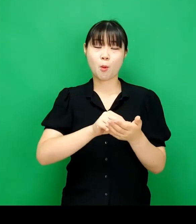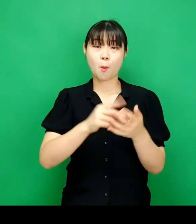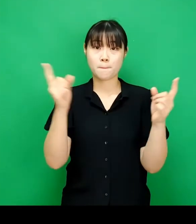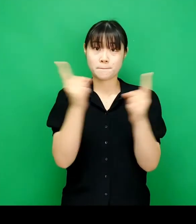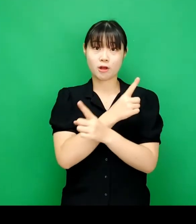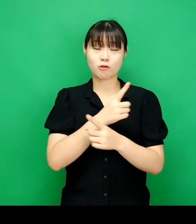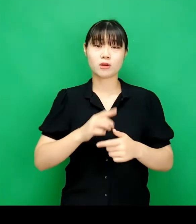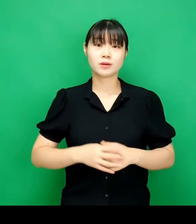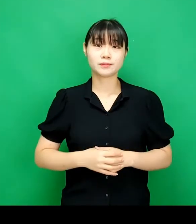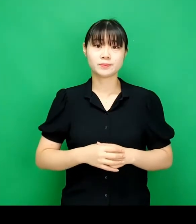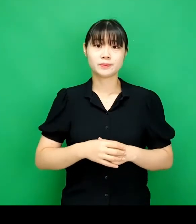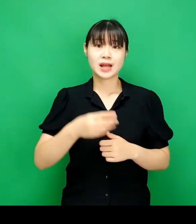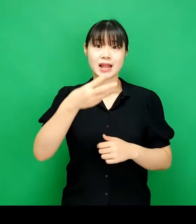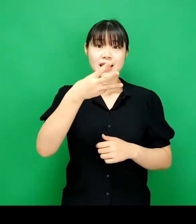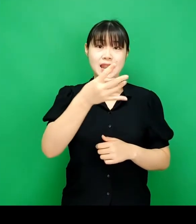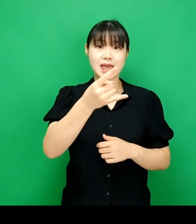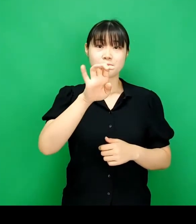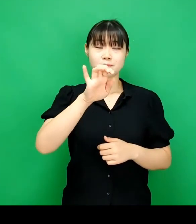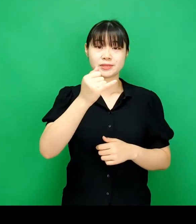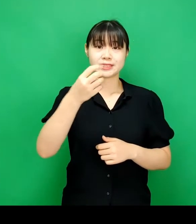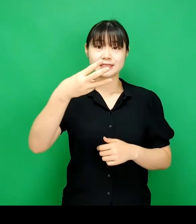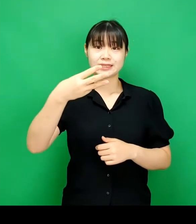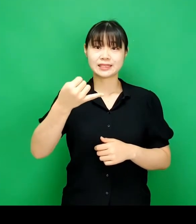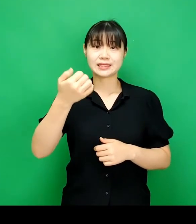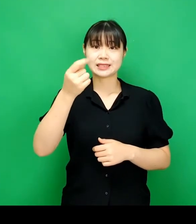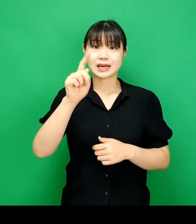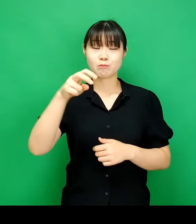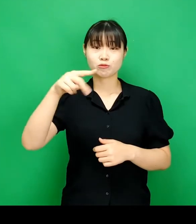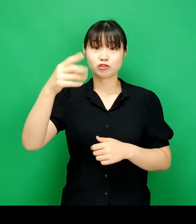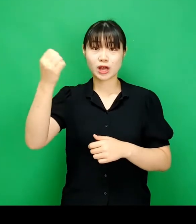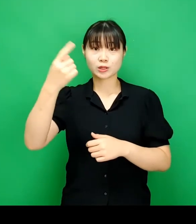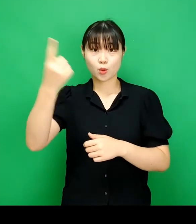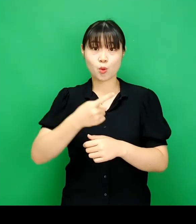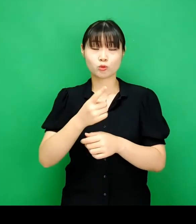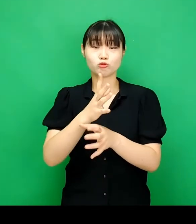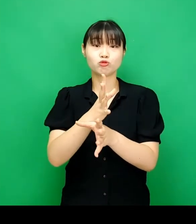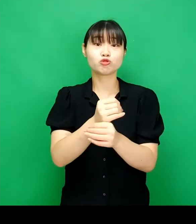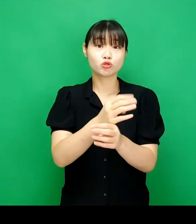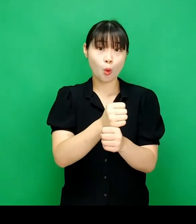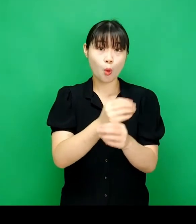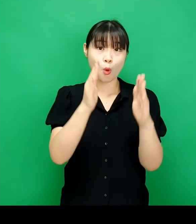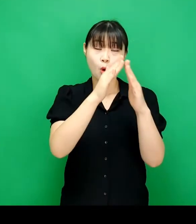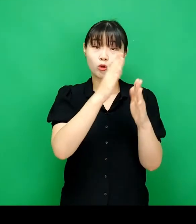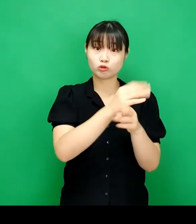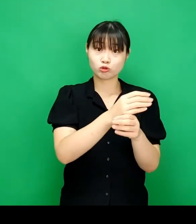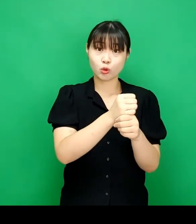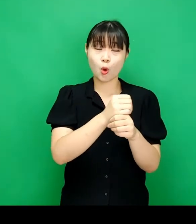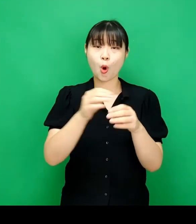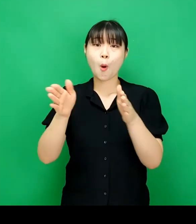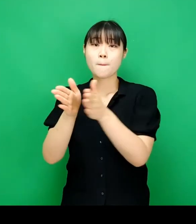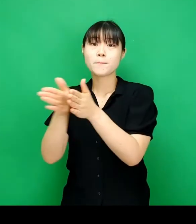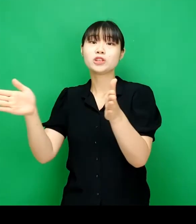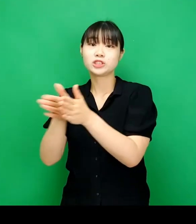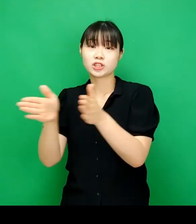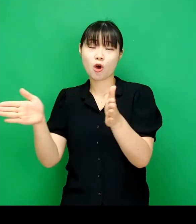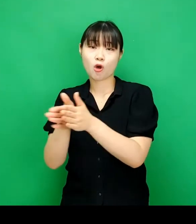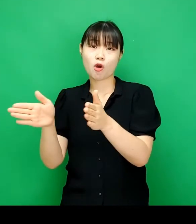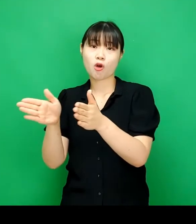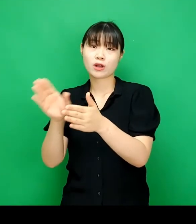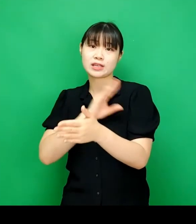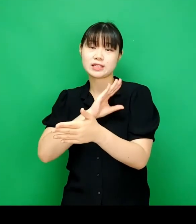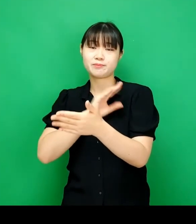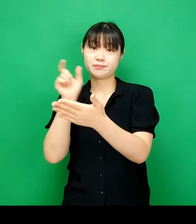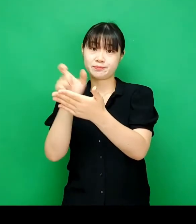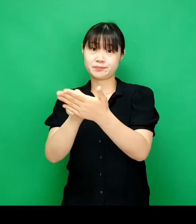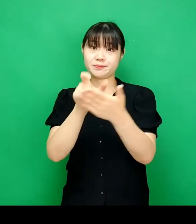열 제목을 바꿔주겠습니다. left 함수로 가지고 온 열에는 주소, right 함수로 가지고 온